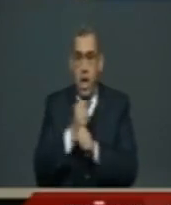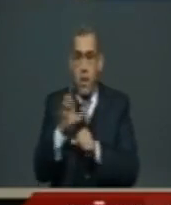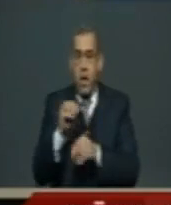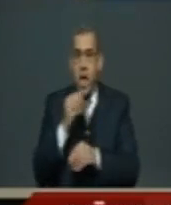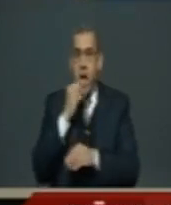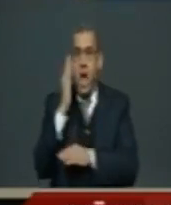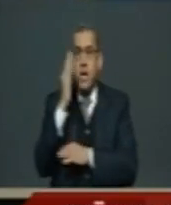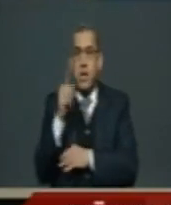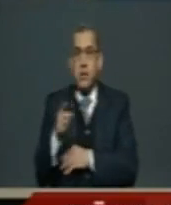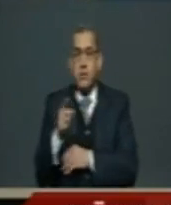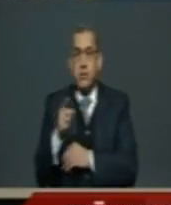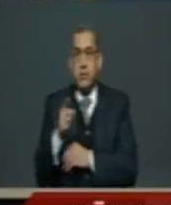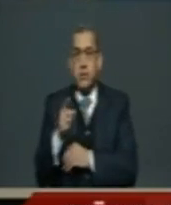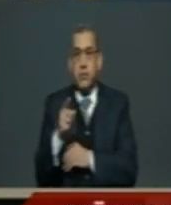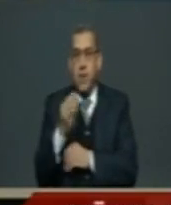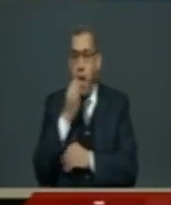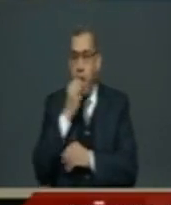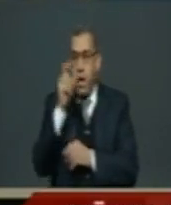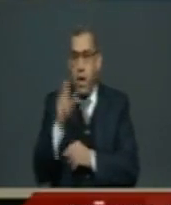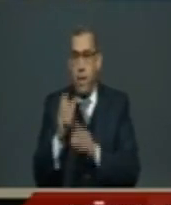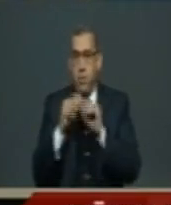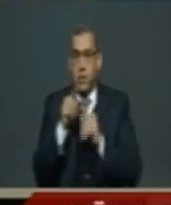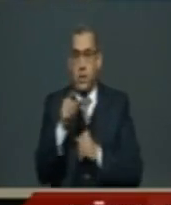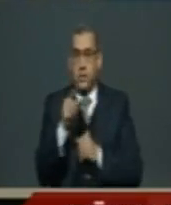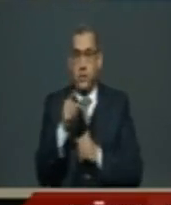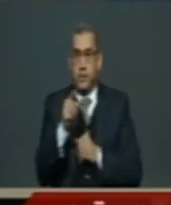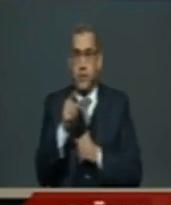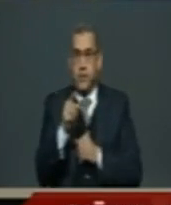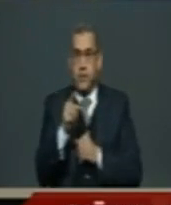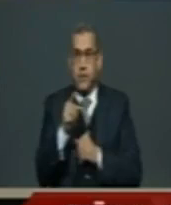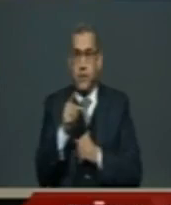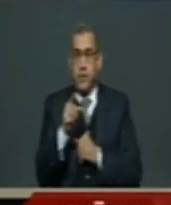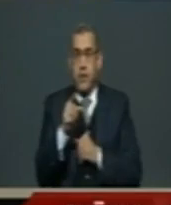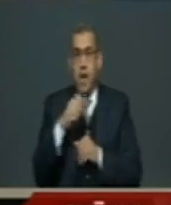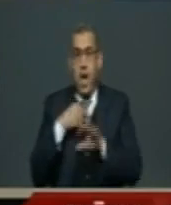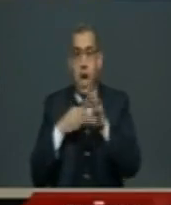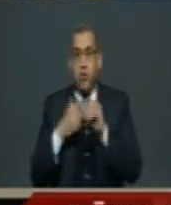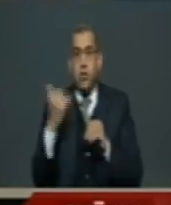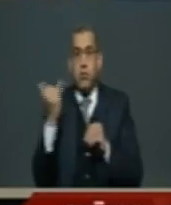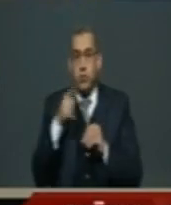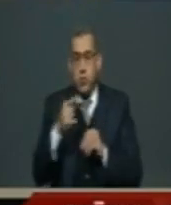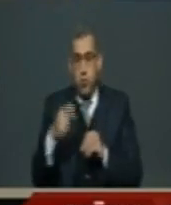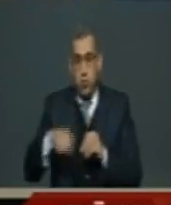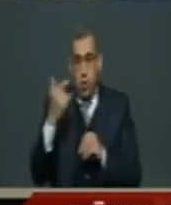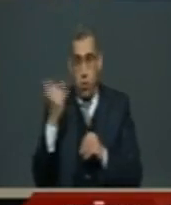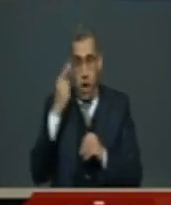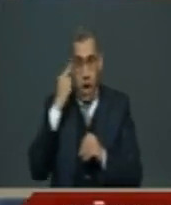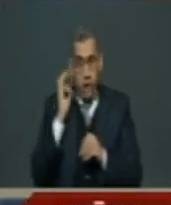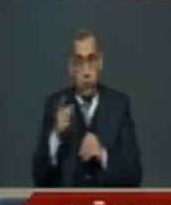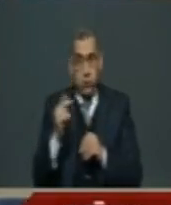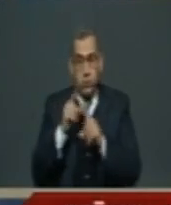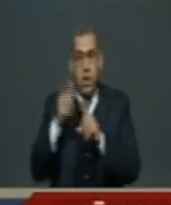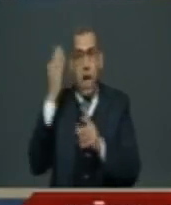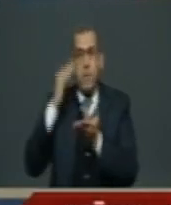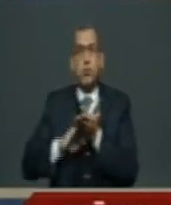في الغذاء للمواطن المصري. فطبعا عشان نعرف قيمة الشيء نفترض انه هو ما كانش موجود، واحنا